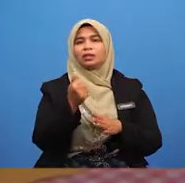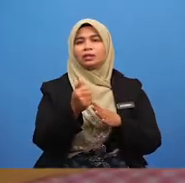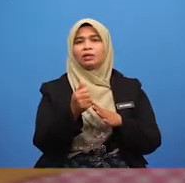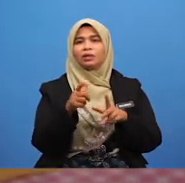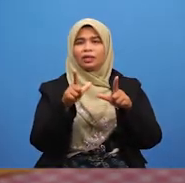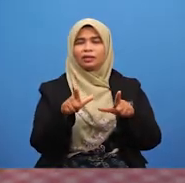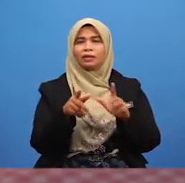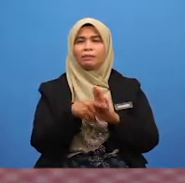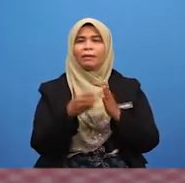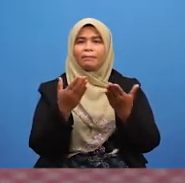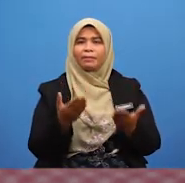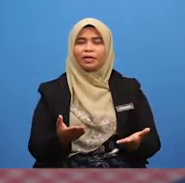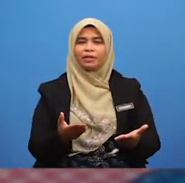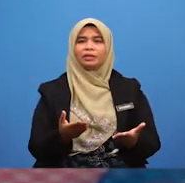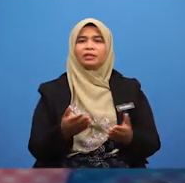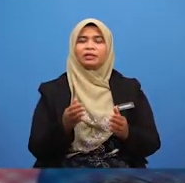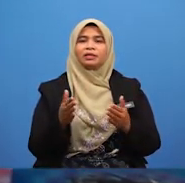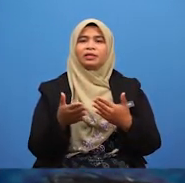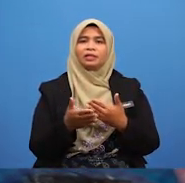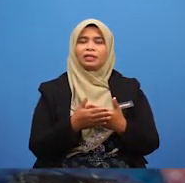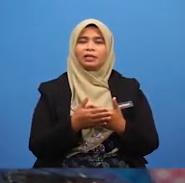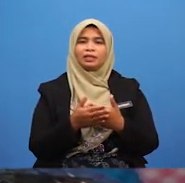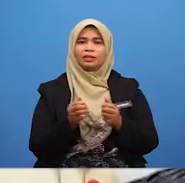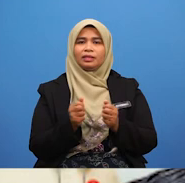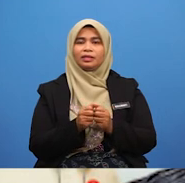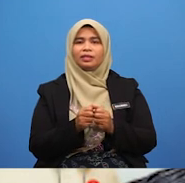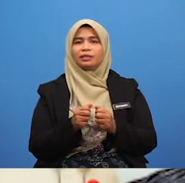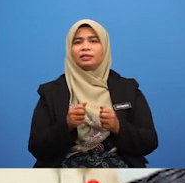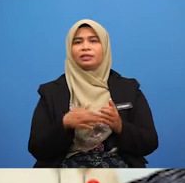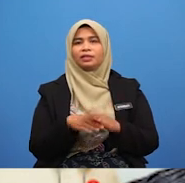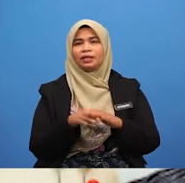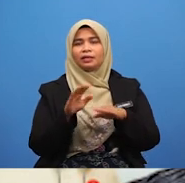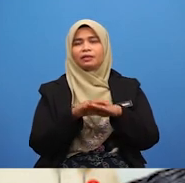meletakkan pemberat berdekatan dengan tangan pelajar.